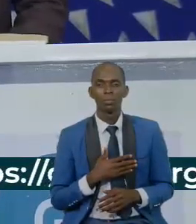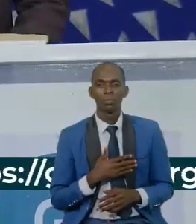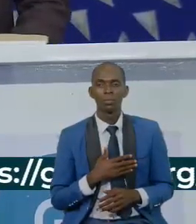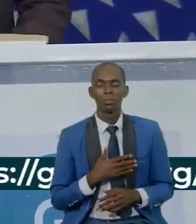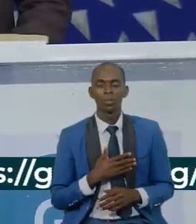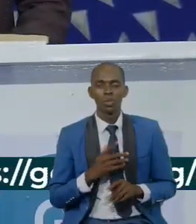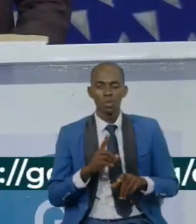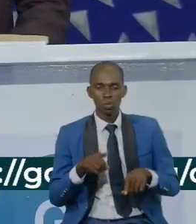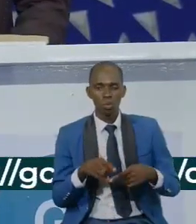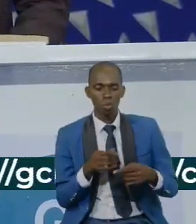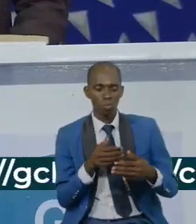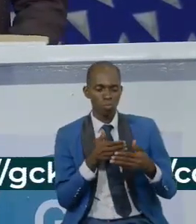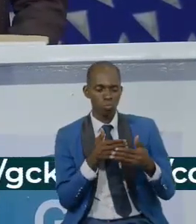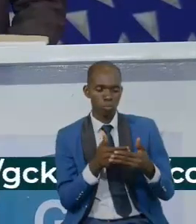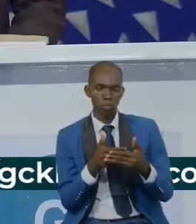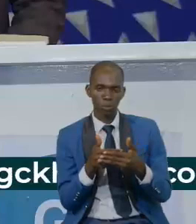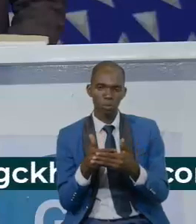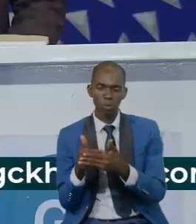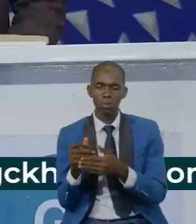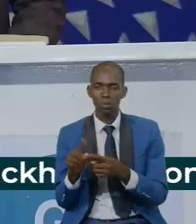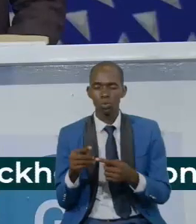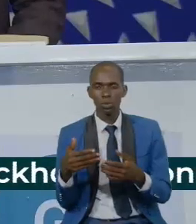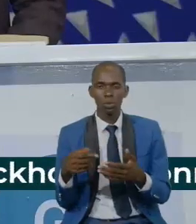nearer to these converts.